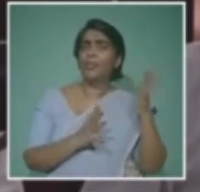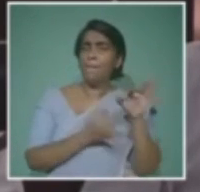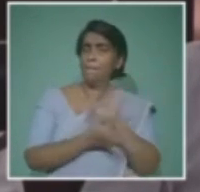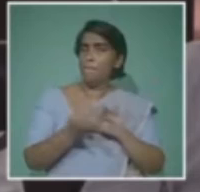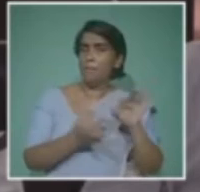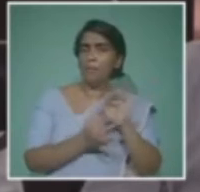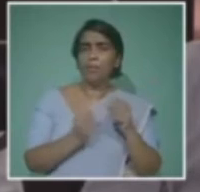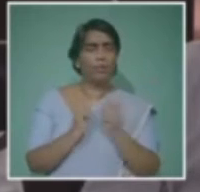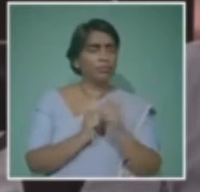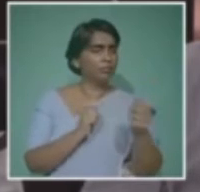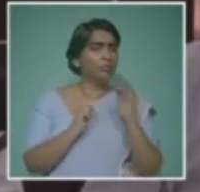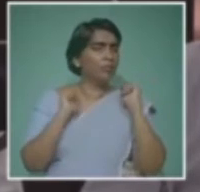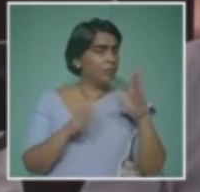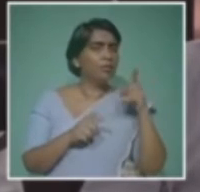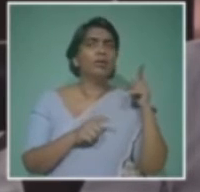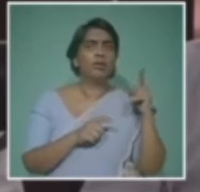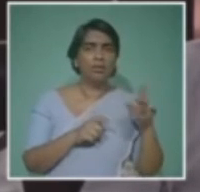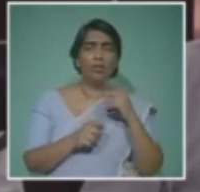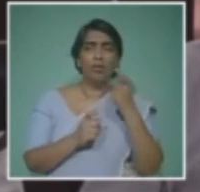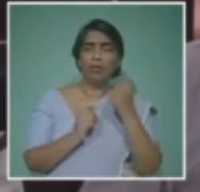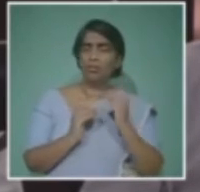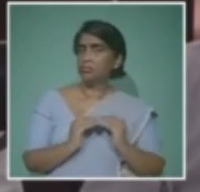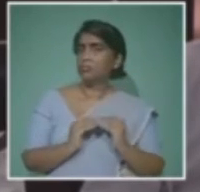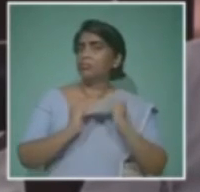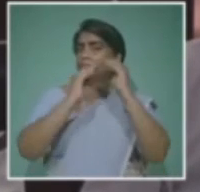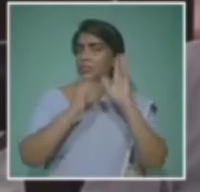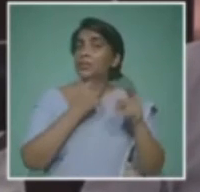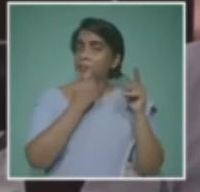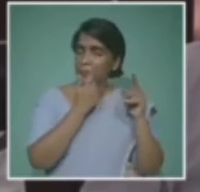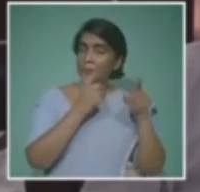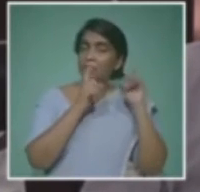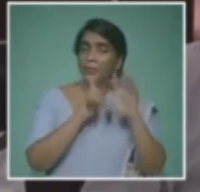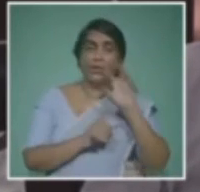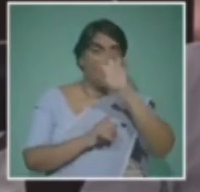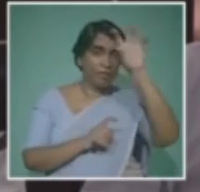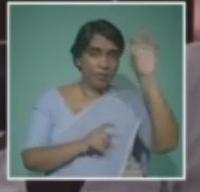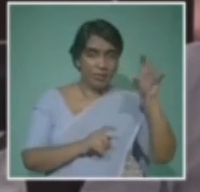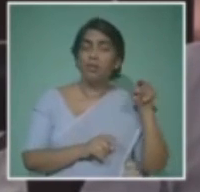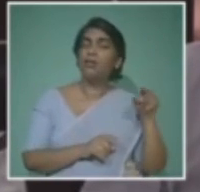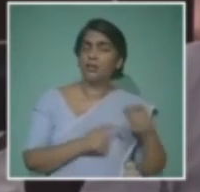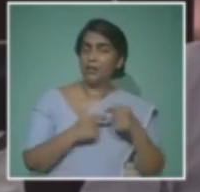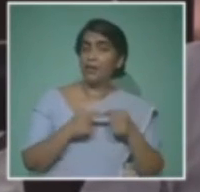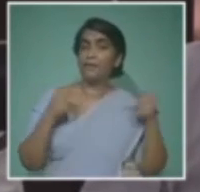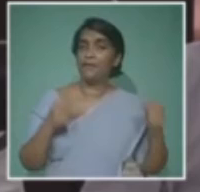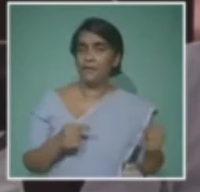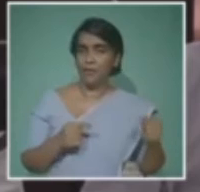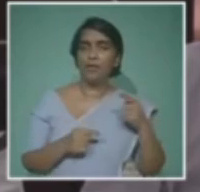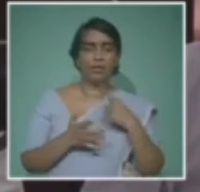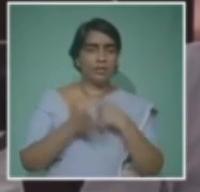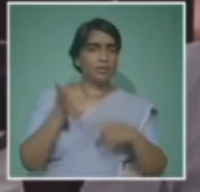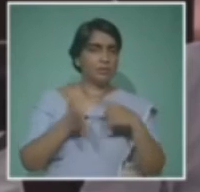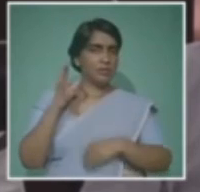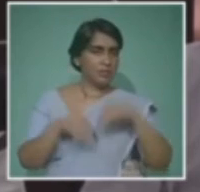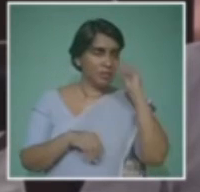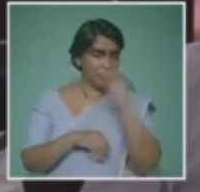வருகின்றன, பொருளாதார ரீதியாக, அரசியல் ரீதியாக. ஆனால் அதே போன்று இந்த நாடு முன்னேற வேண்டுமானால் உங்களிடையே